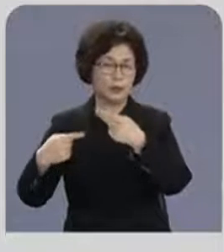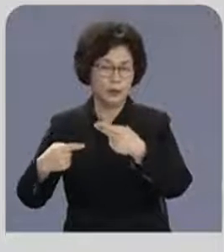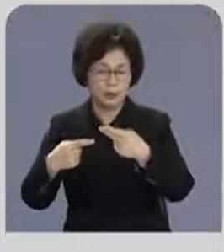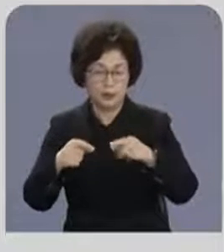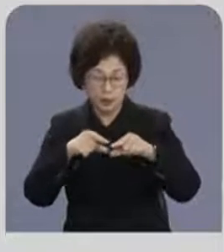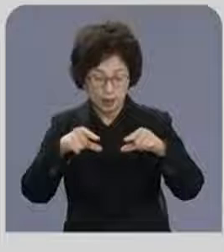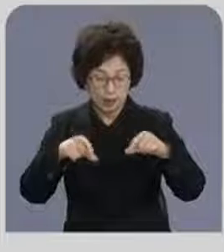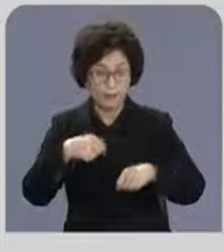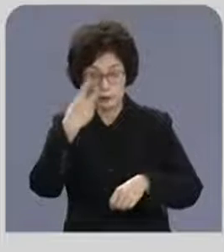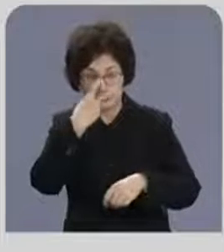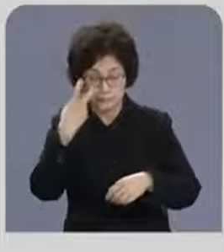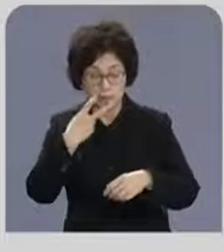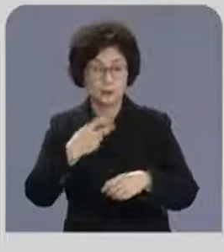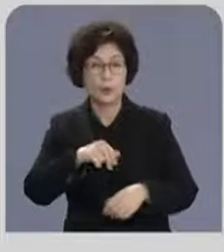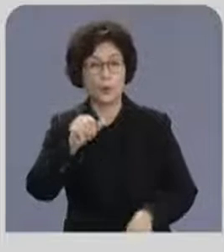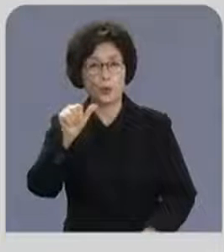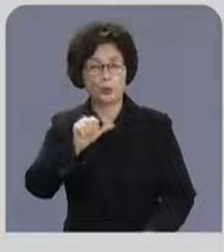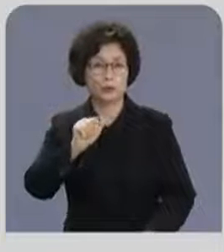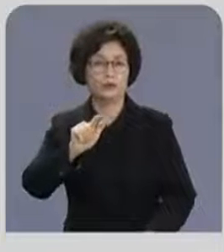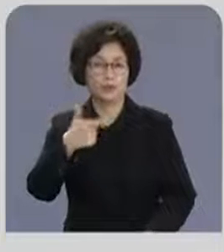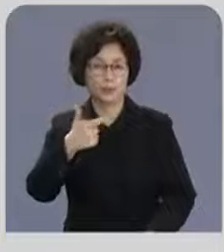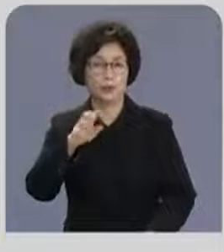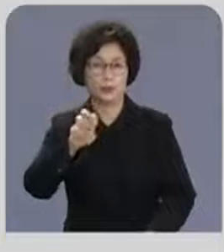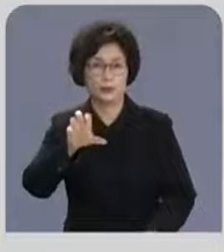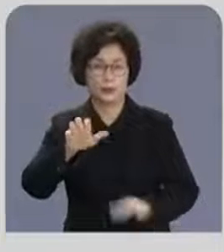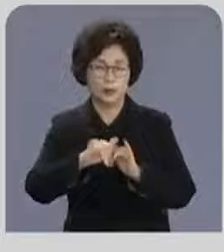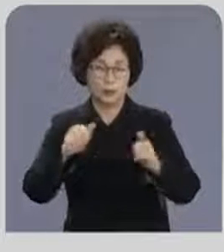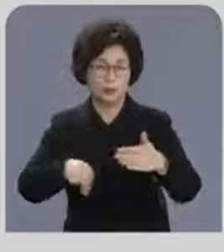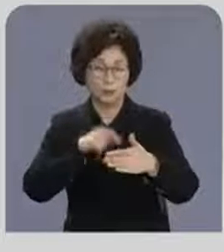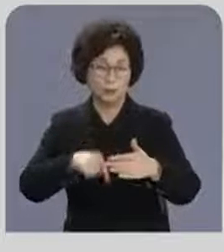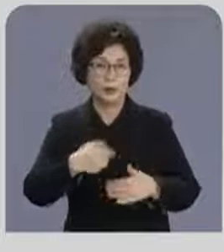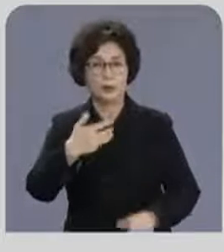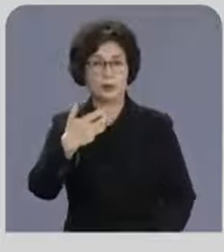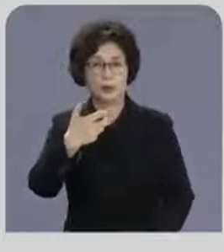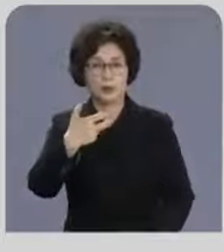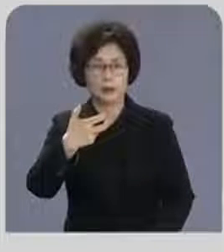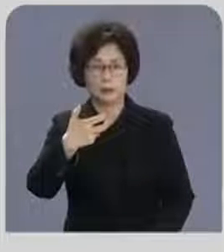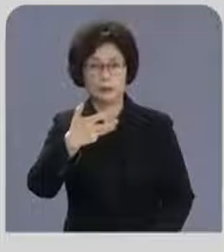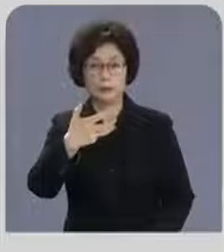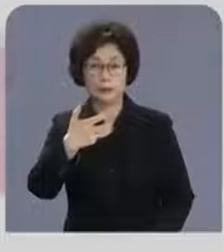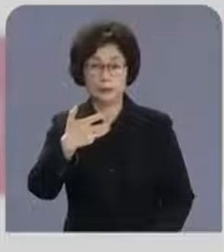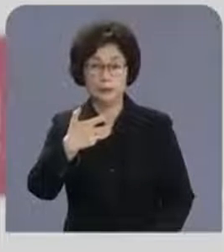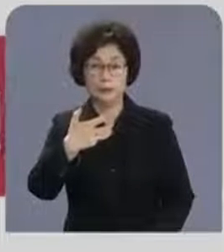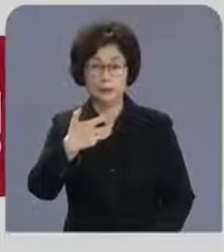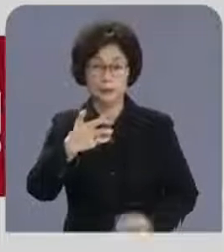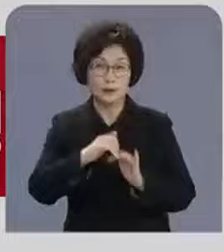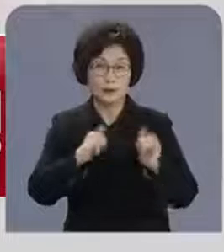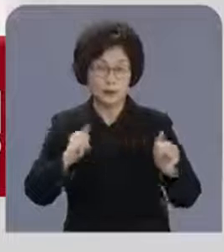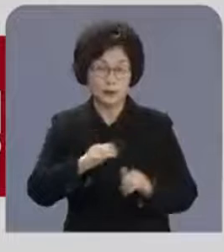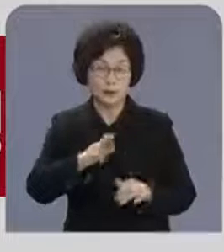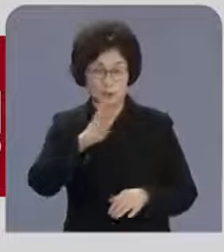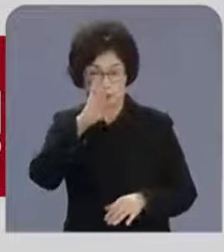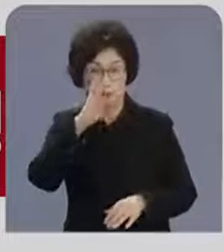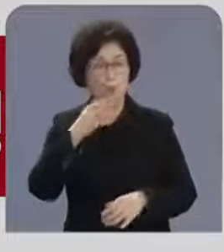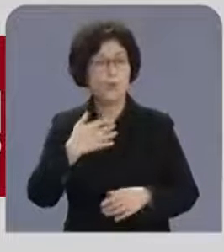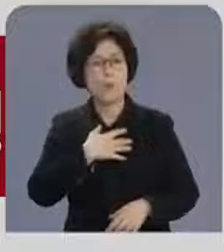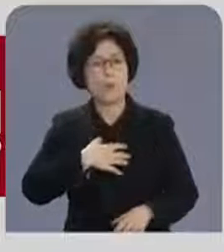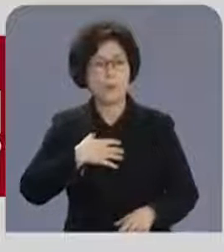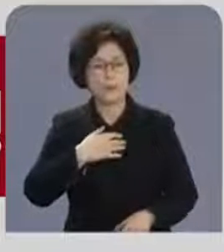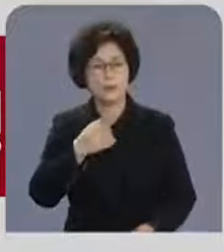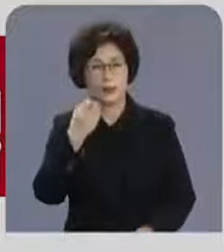항원 검사를 받은 5,635명 가운데 70명이 양성으로 나왔습니다. 신속 항원 검사 양성자